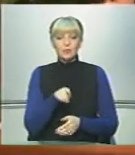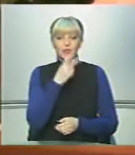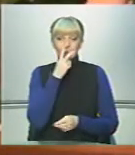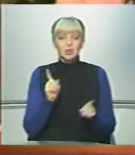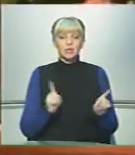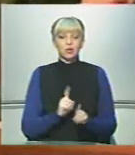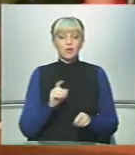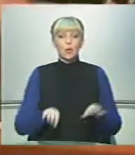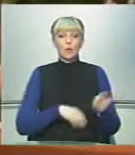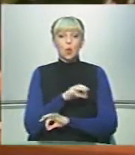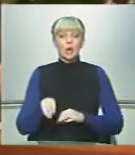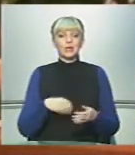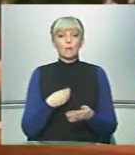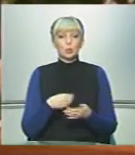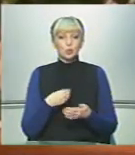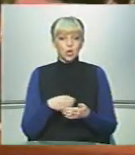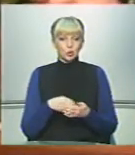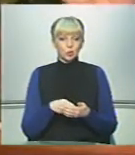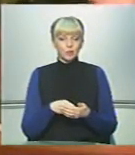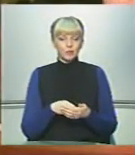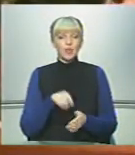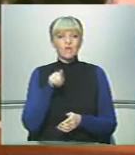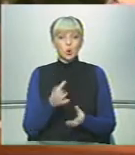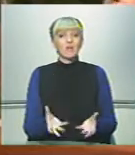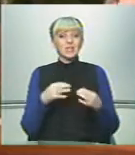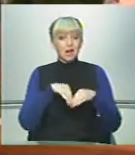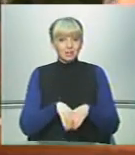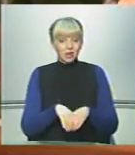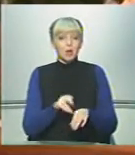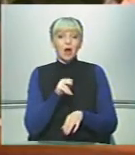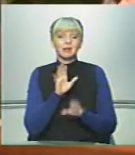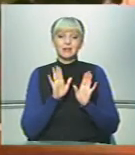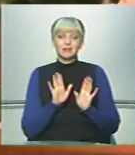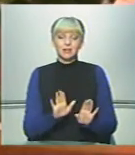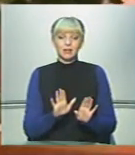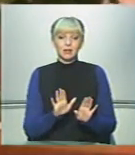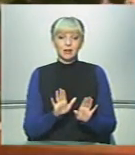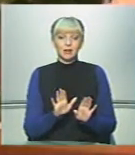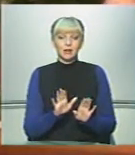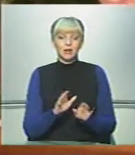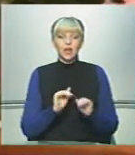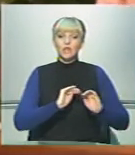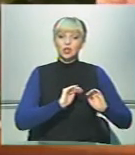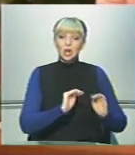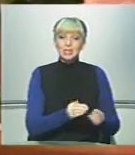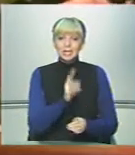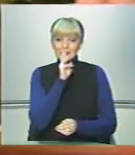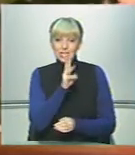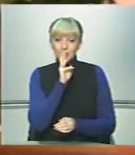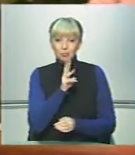бачите, що в проєкті бюджету воно закладено, але тільки в частині